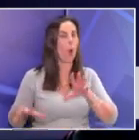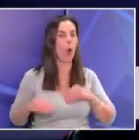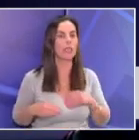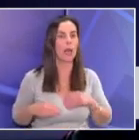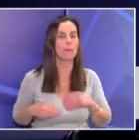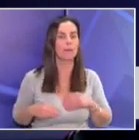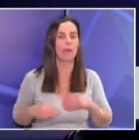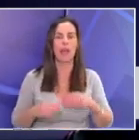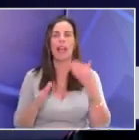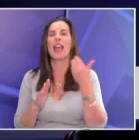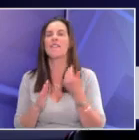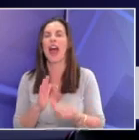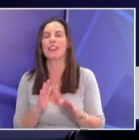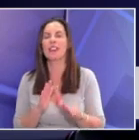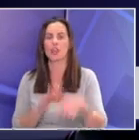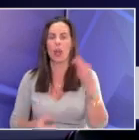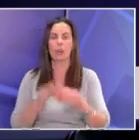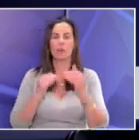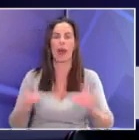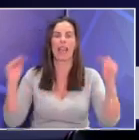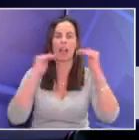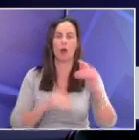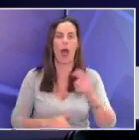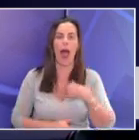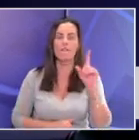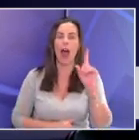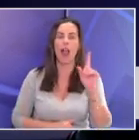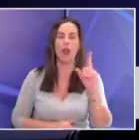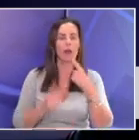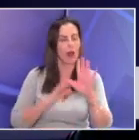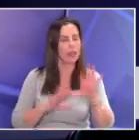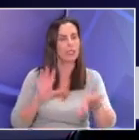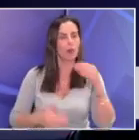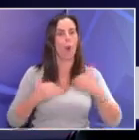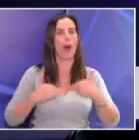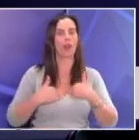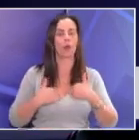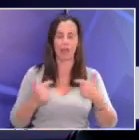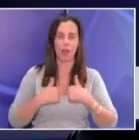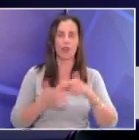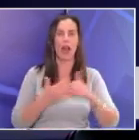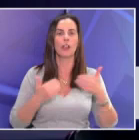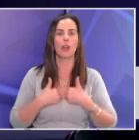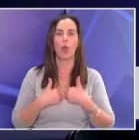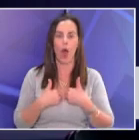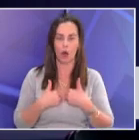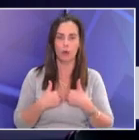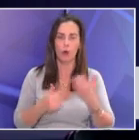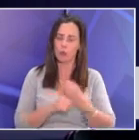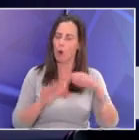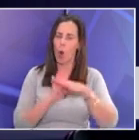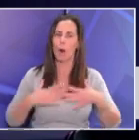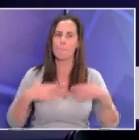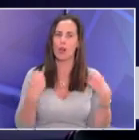מוכנים לוותר על העניין הזה של בית המשפט העליון. אנחנו לא נדבר על זה, אבל בואו תבחרו בנו, מכיוון שאנחנו הולכים להבטיח חוק